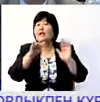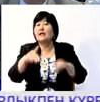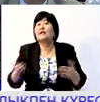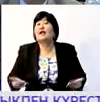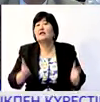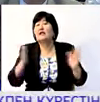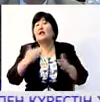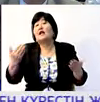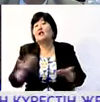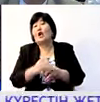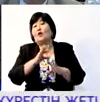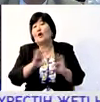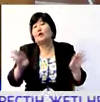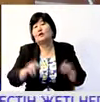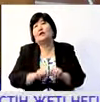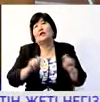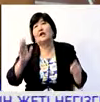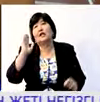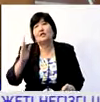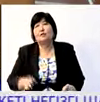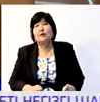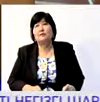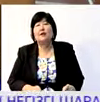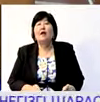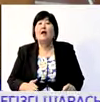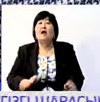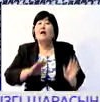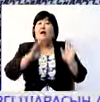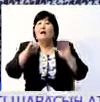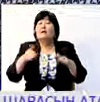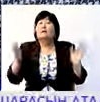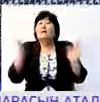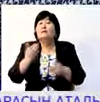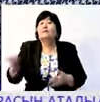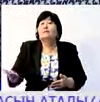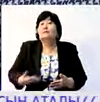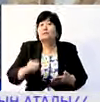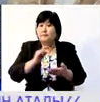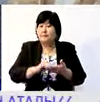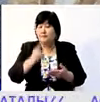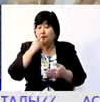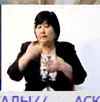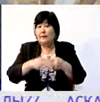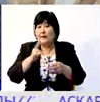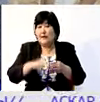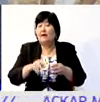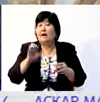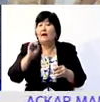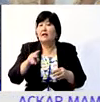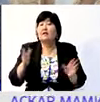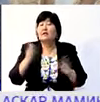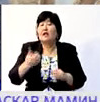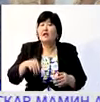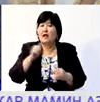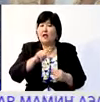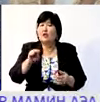деген жаңа туындысын жарыққа шығармақ. «Теңіз тағдыры» деген кітап жазып жүрмін. Осы аяқталуға жақындап қалды. Арал тағдыр туралы әркім жазып